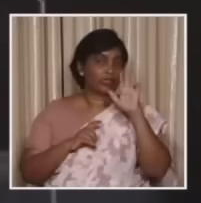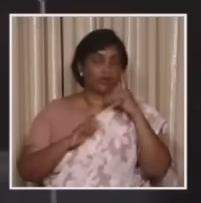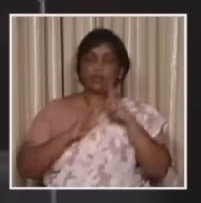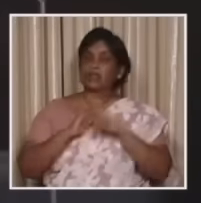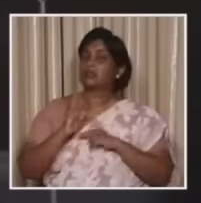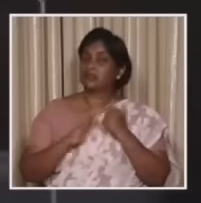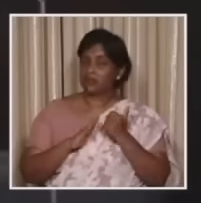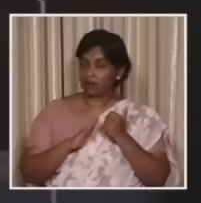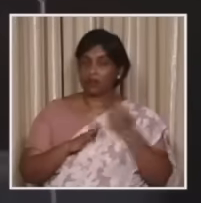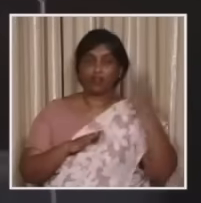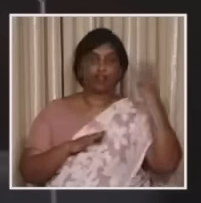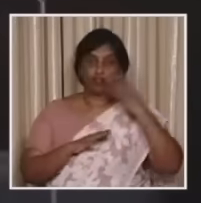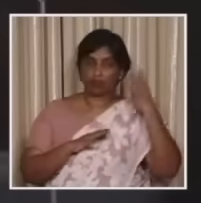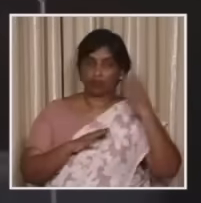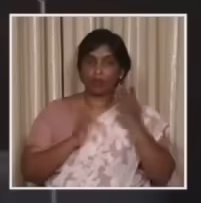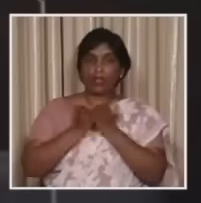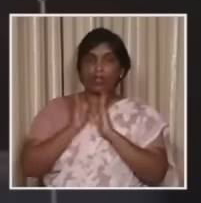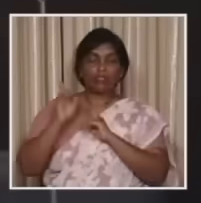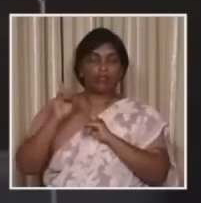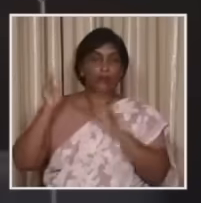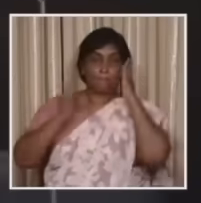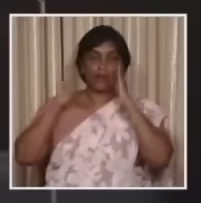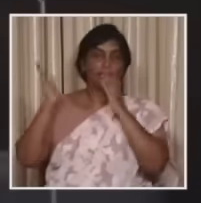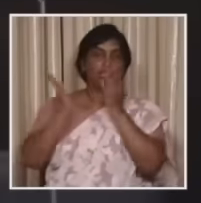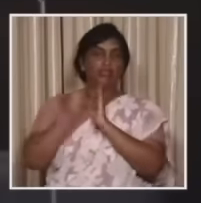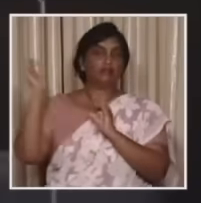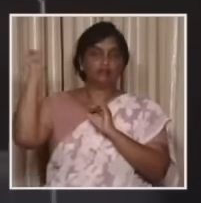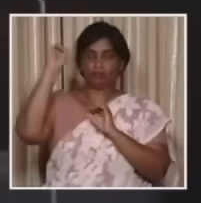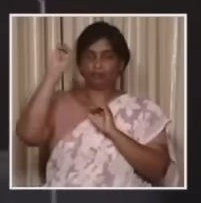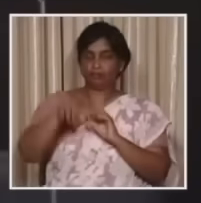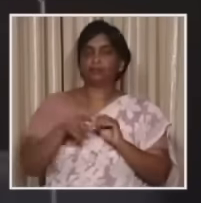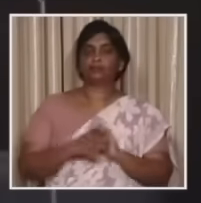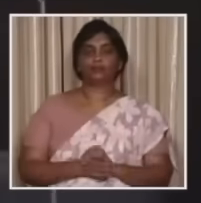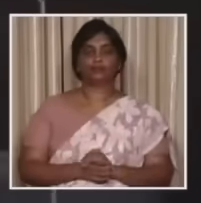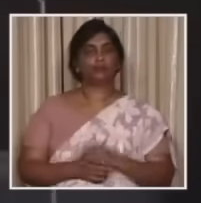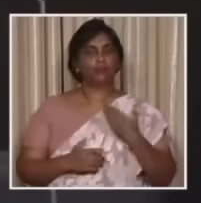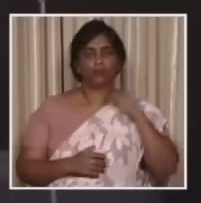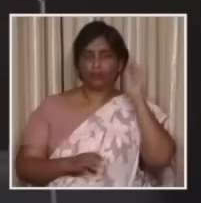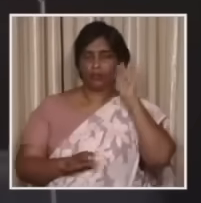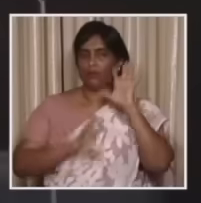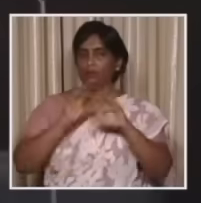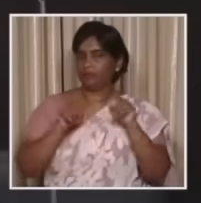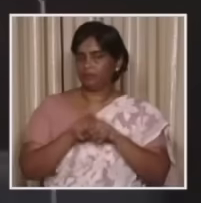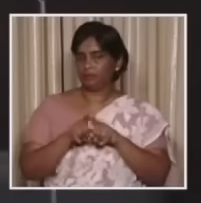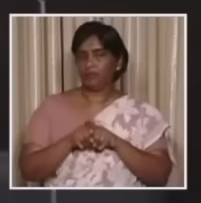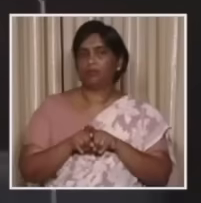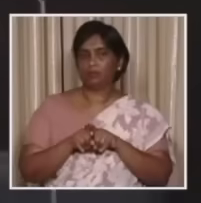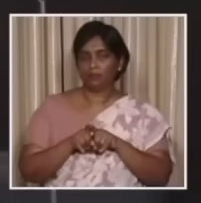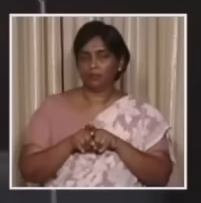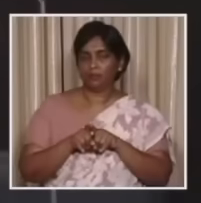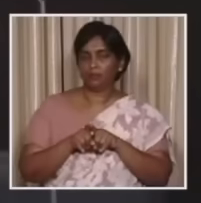ජනවාරි 3 ඉන්දියාවට එව්වා මැලේසියාවේ ඉඳලා. ඊළඟට අපට ලැබුණ තොරතුරු අනුව